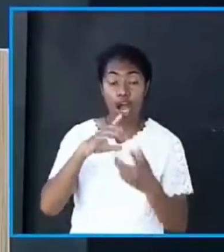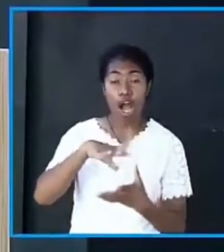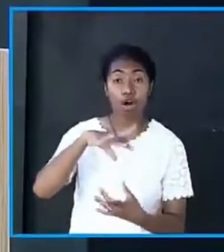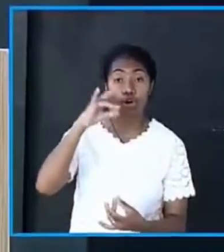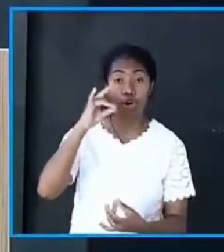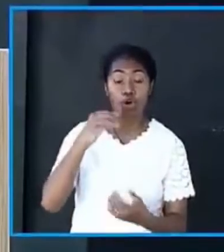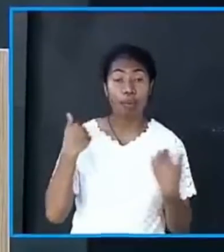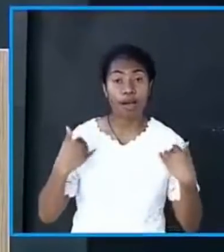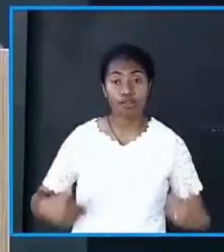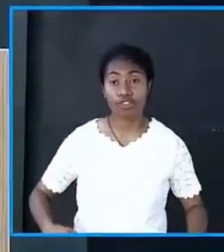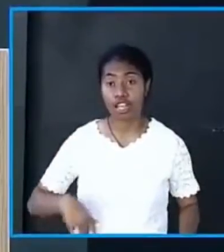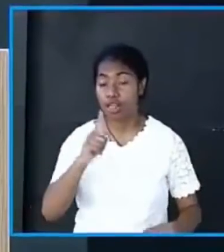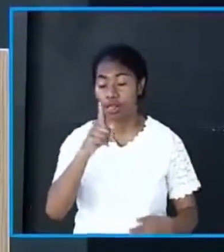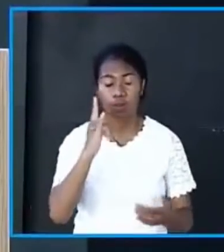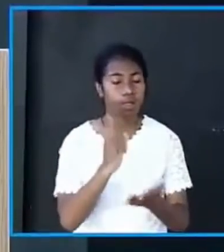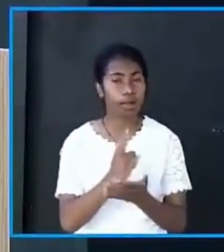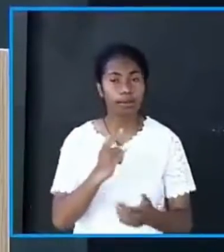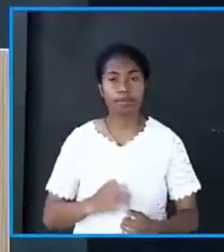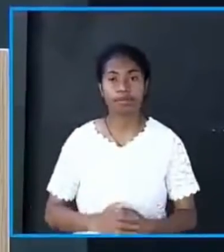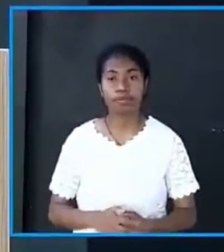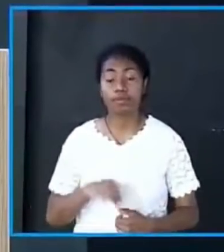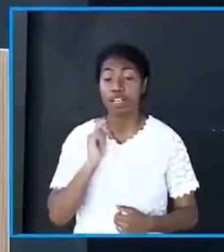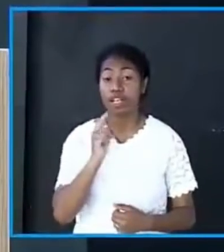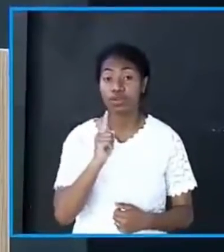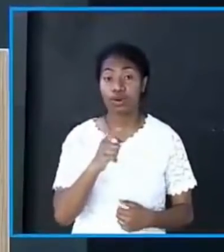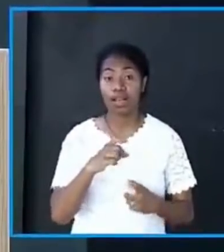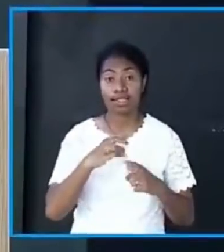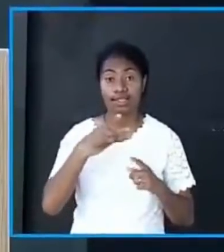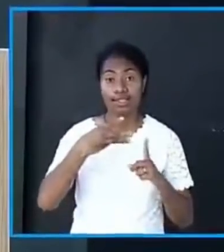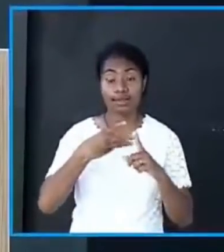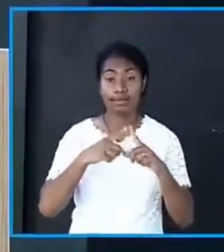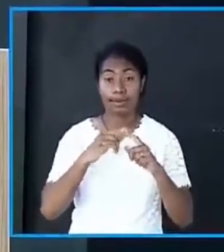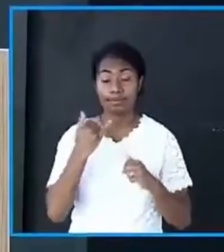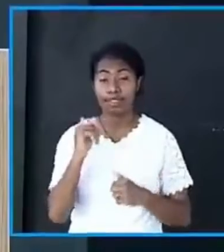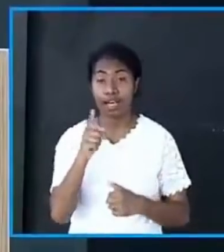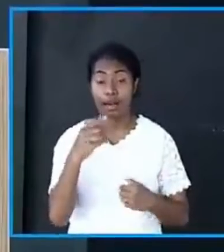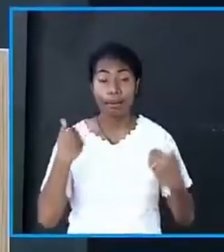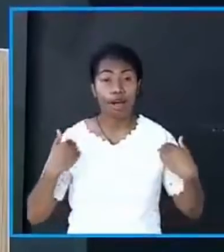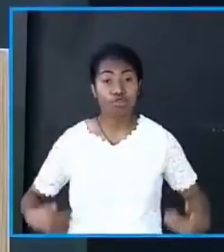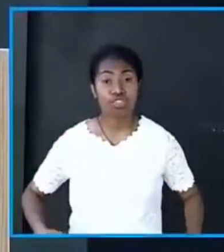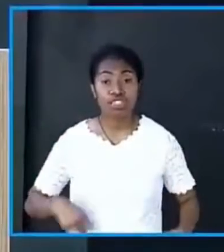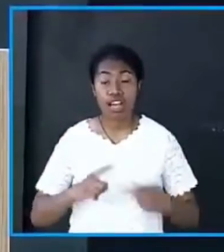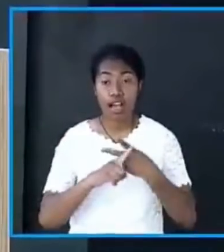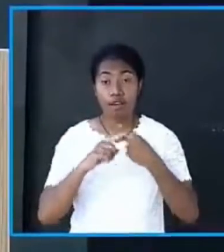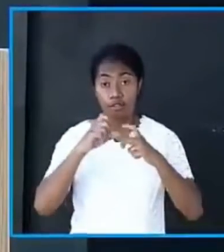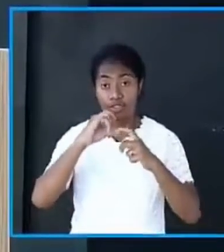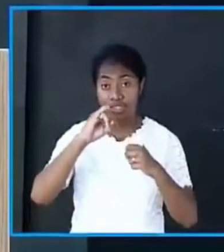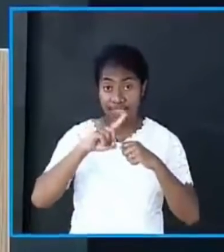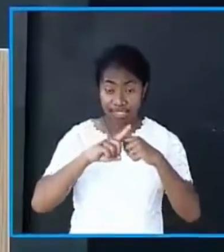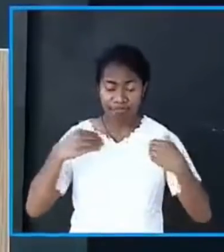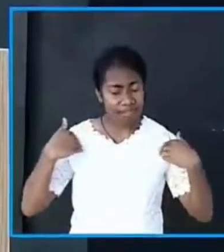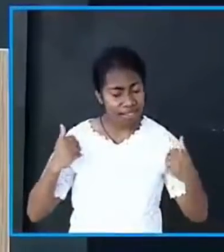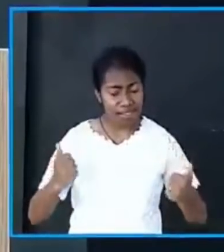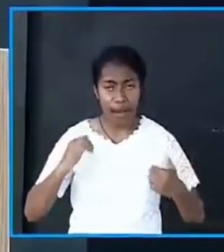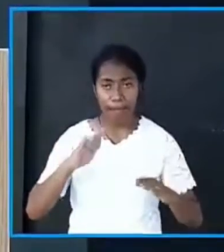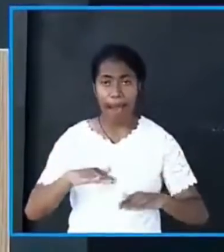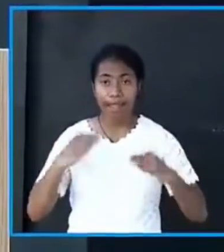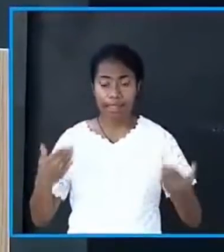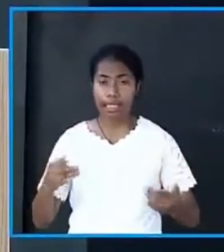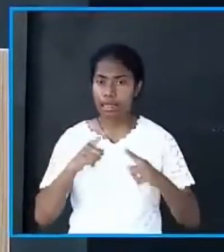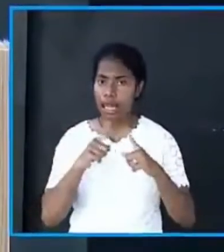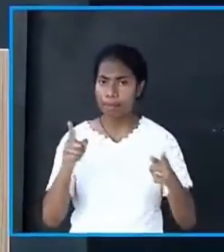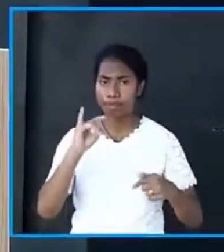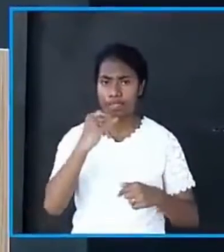manusia getal Itulah sebabnya manusia fisiknya boleh mati tapi jiwanya tetap